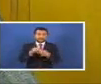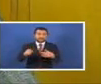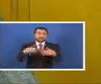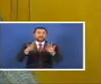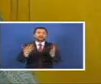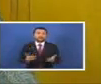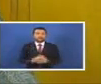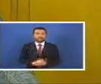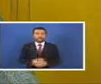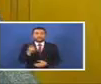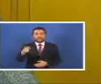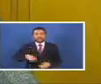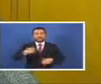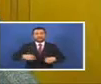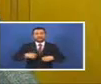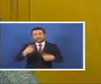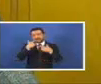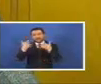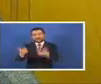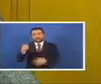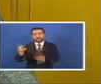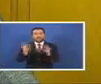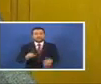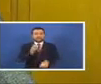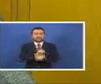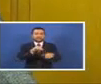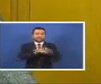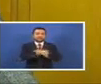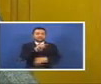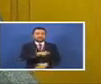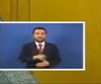değil, iftirasıyla yine gözaltında.